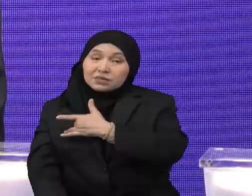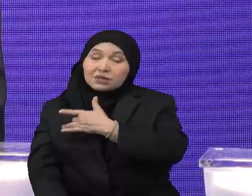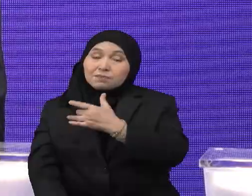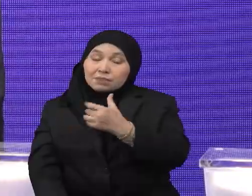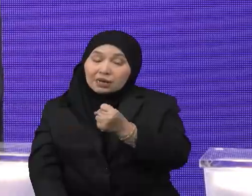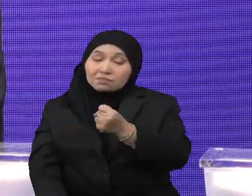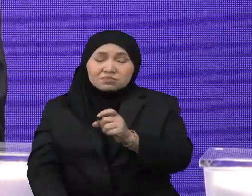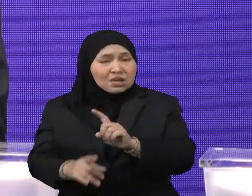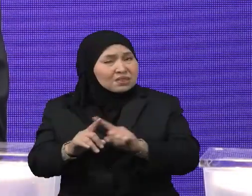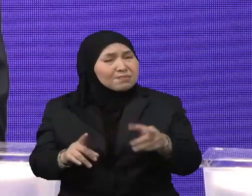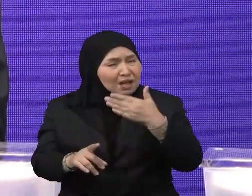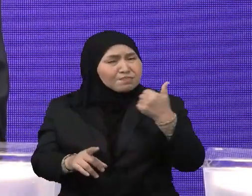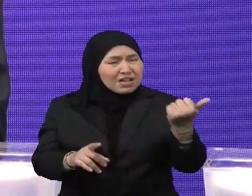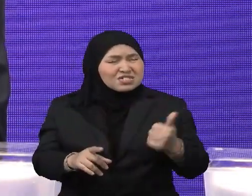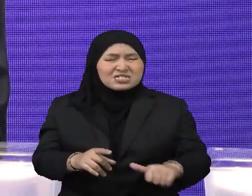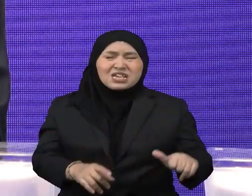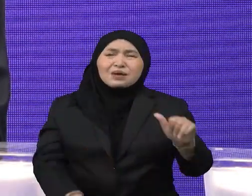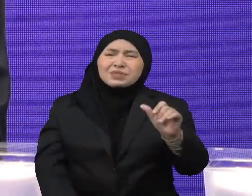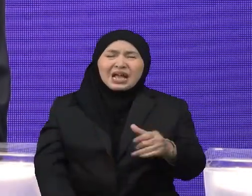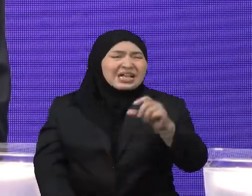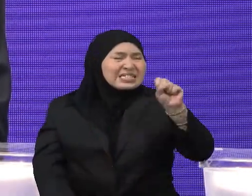tetapi menarik juga